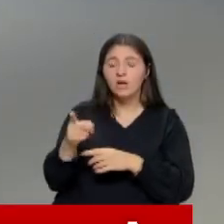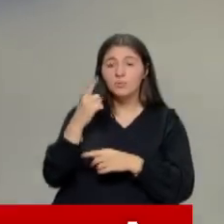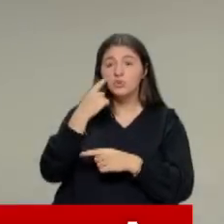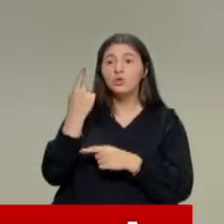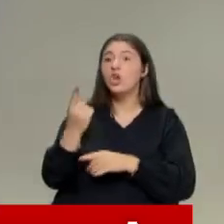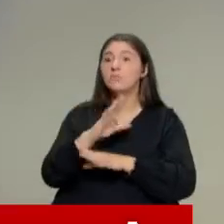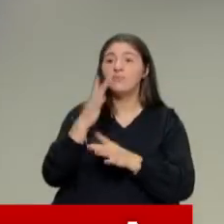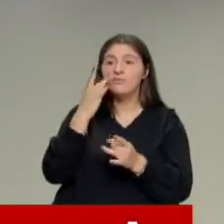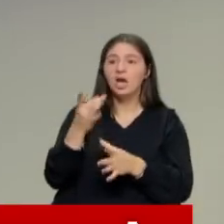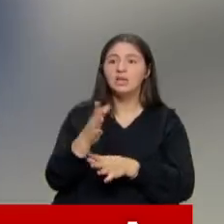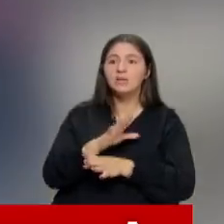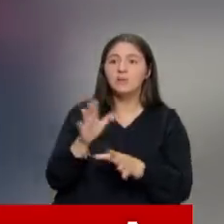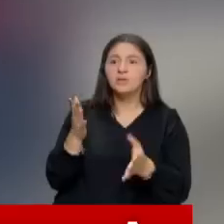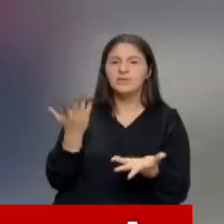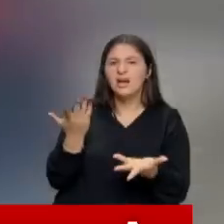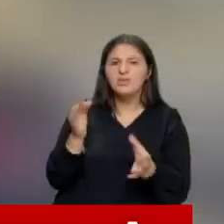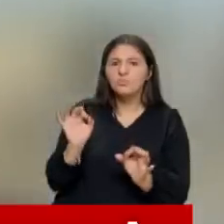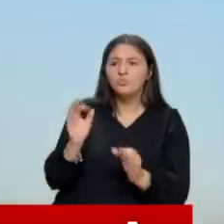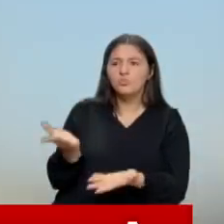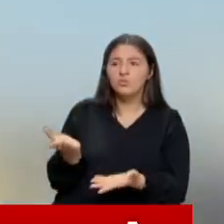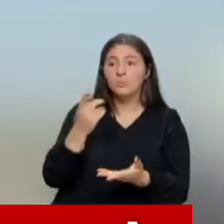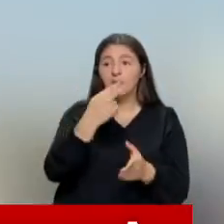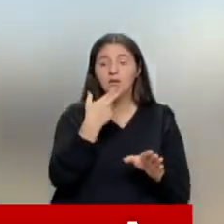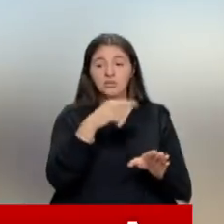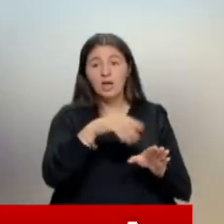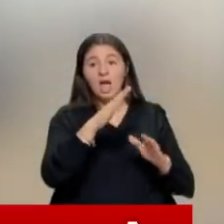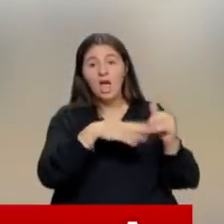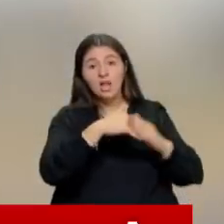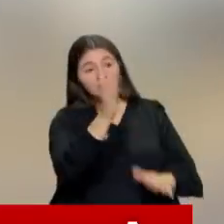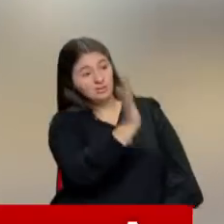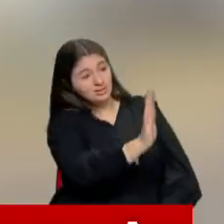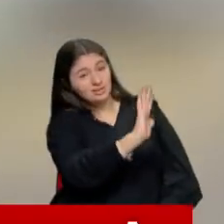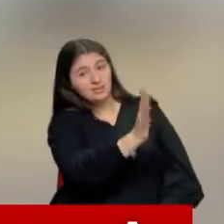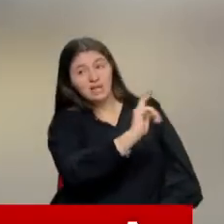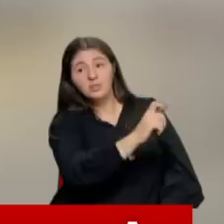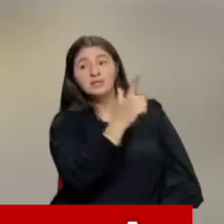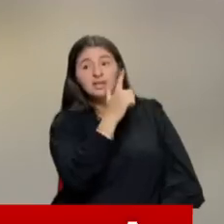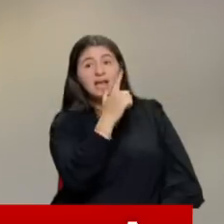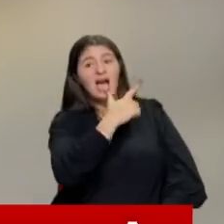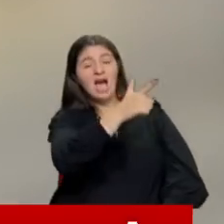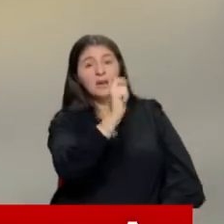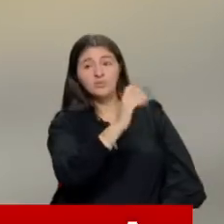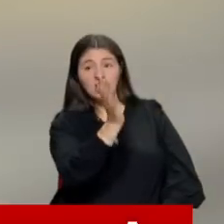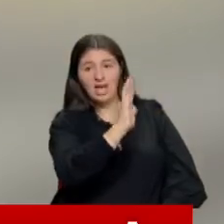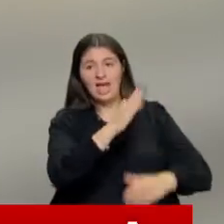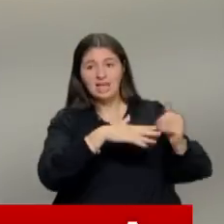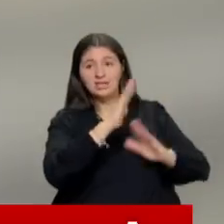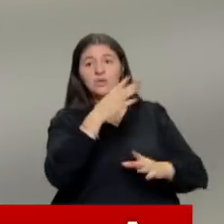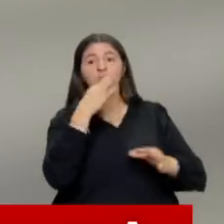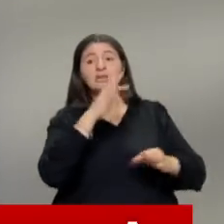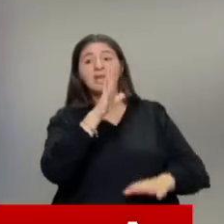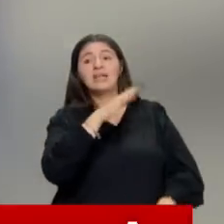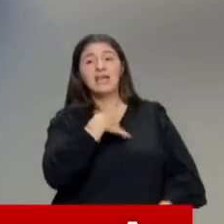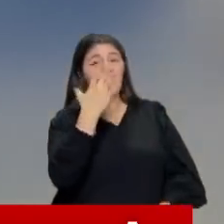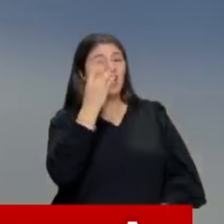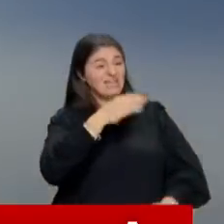görülmemesi fark edilmemesi ne kadar mümkün bir kadın şimdi el sallayacak hatta oradaki yani sesini duyurmaya çalışacak el sallayacak derken mutlulukla değil